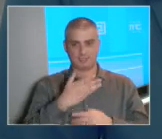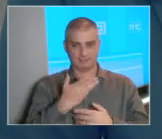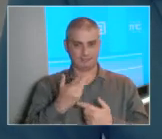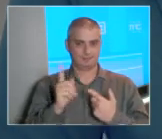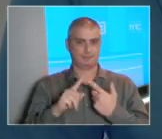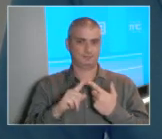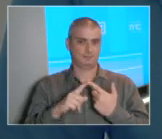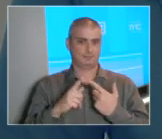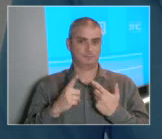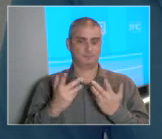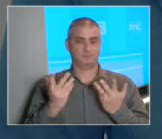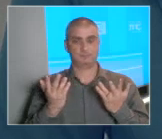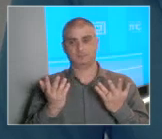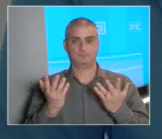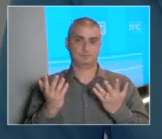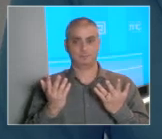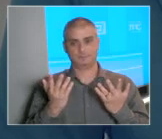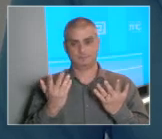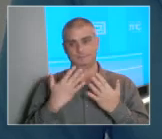הכנסת ו...